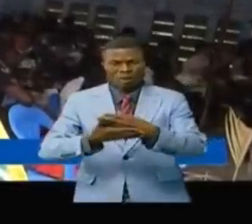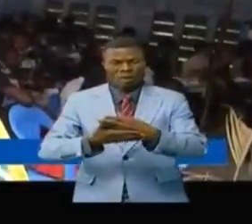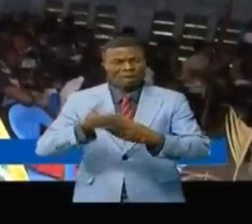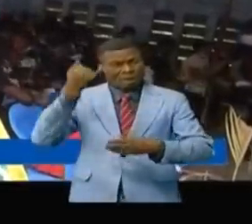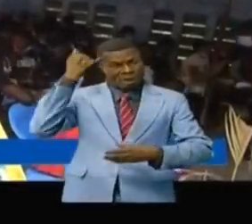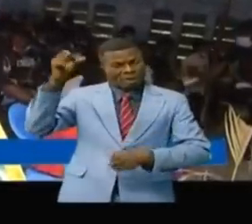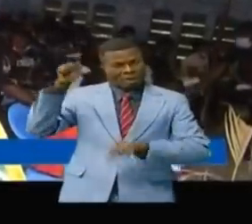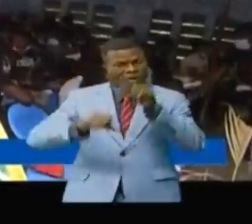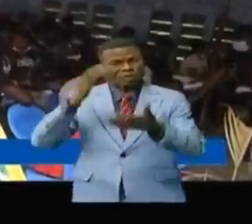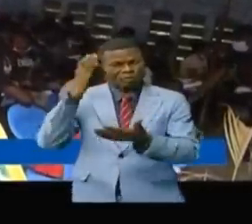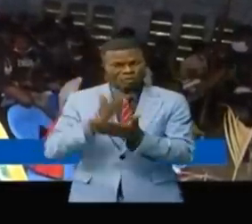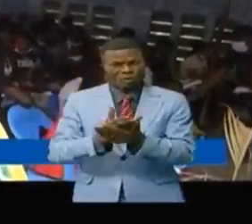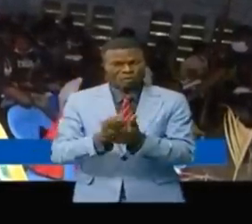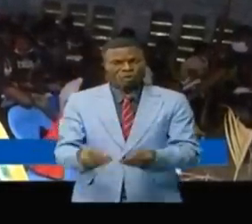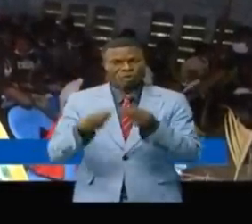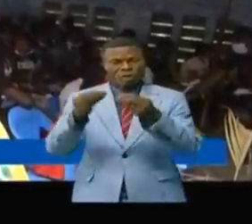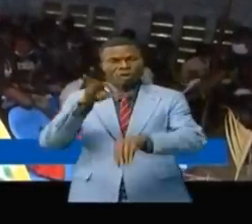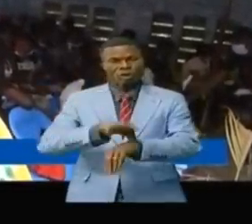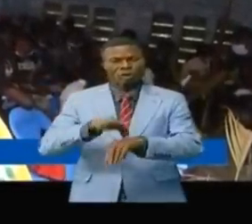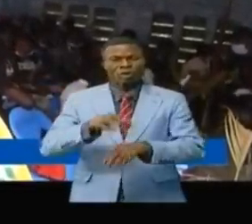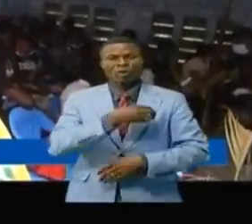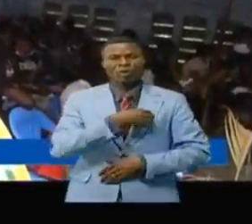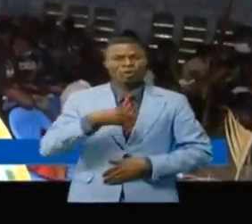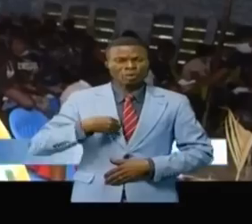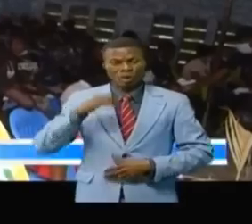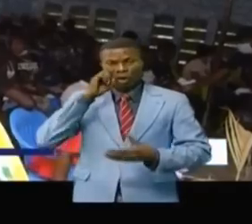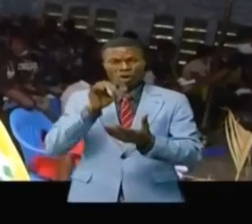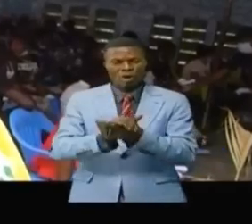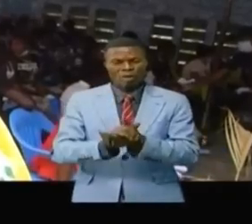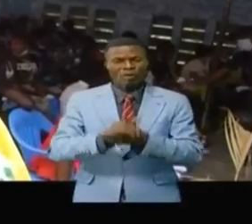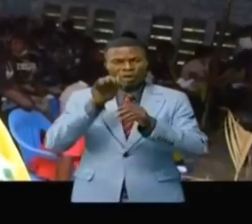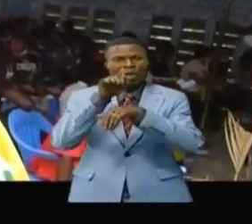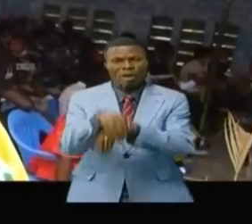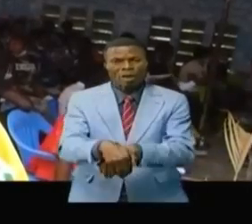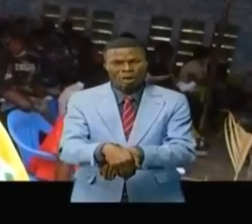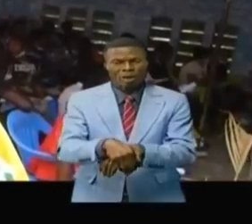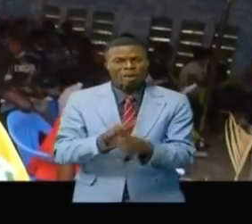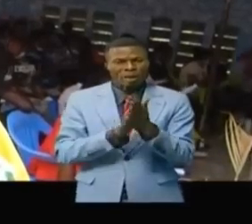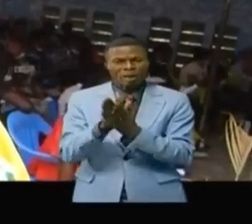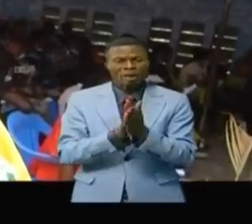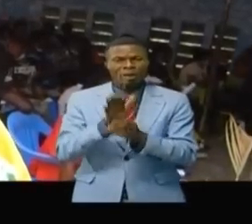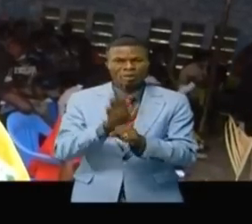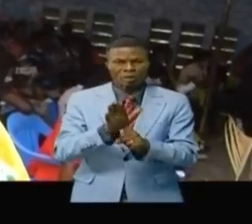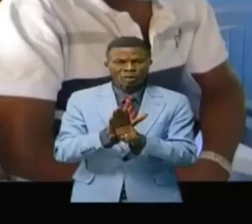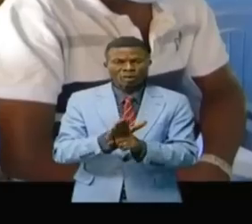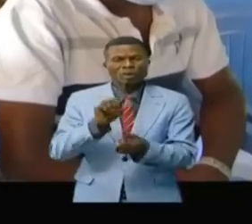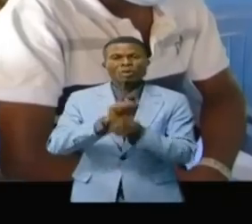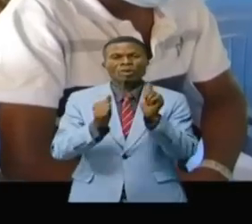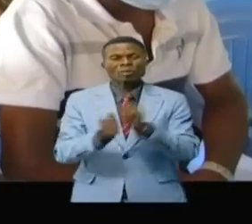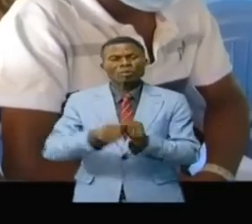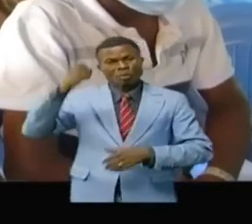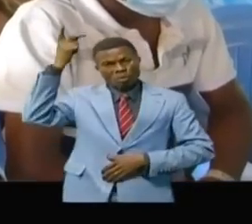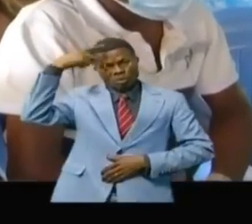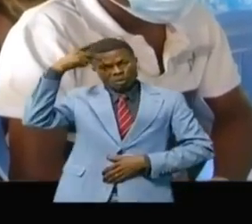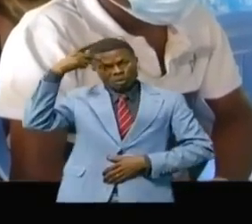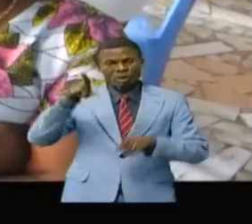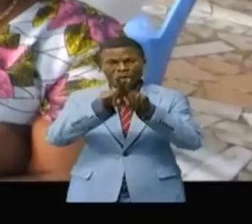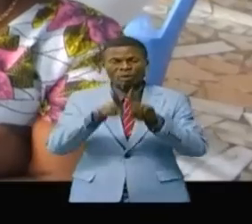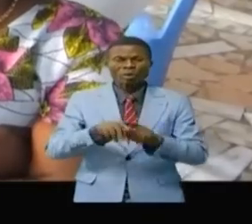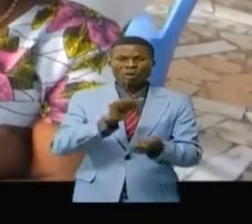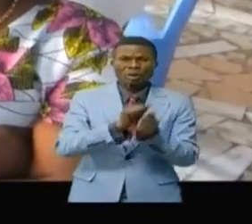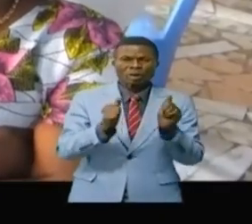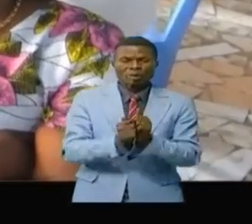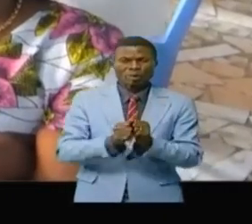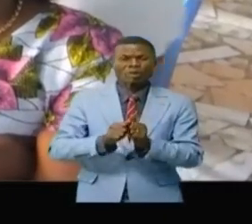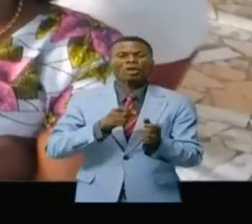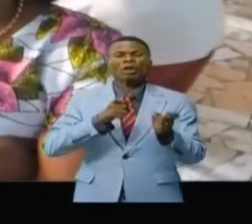préjugés et de donner la chance aux femmes de participer, de s'intéresser à des questions politiques, à des questions